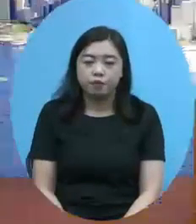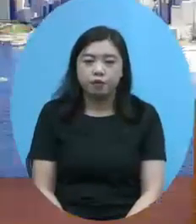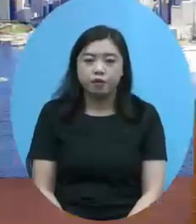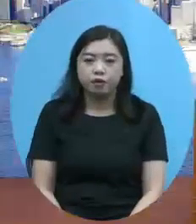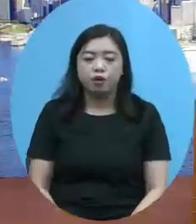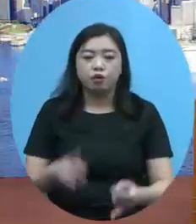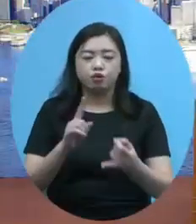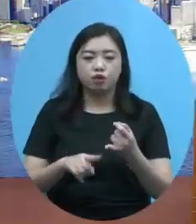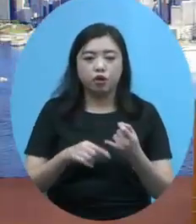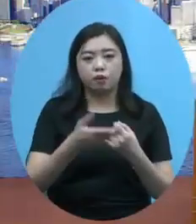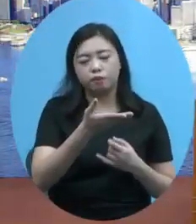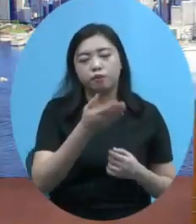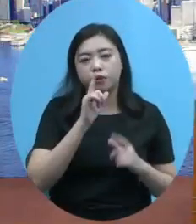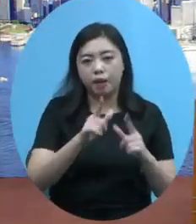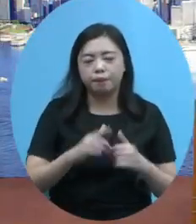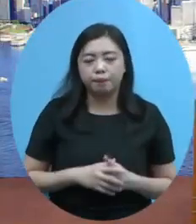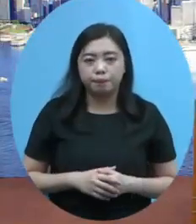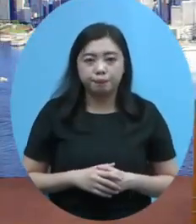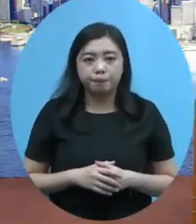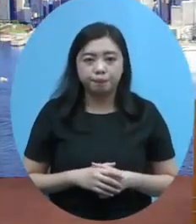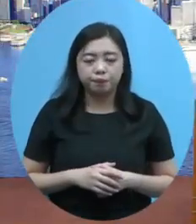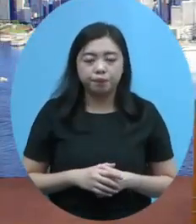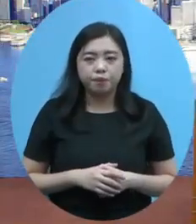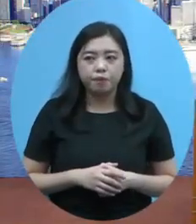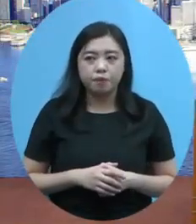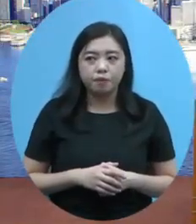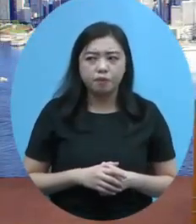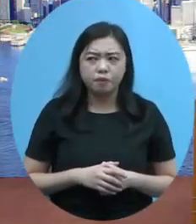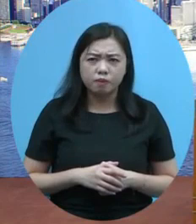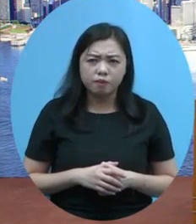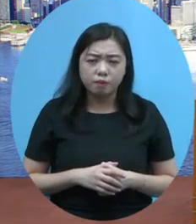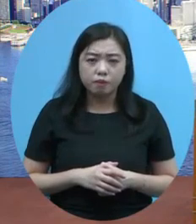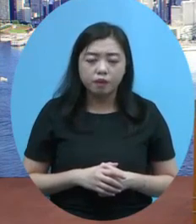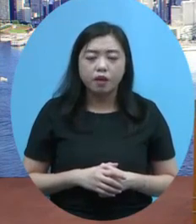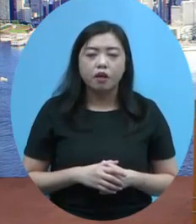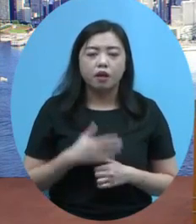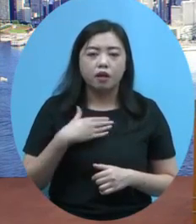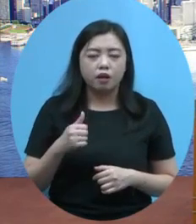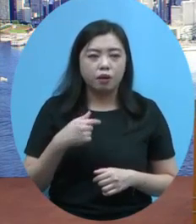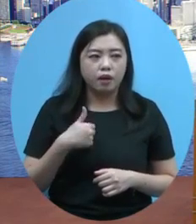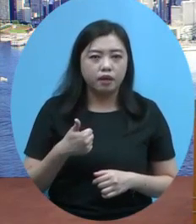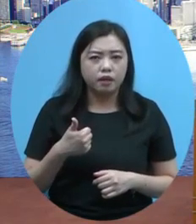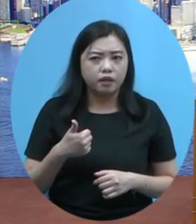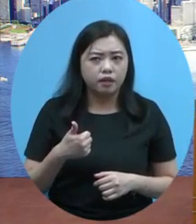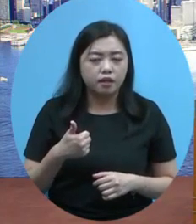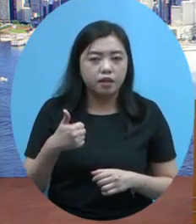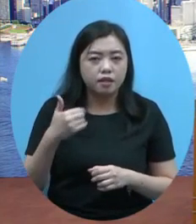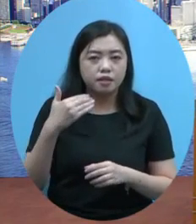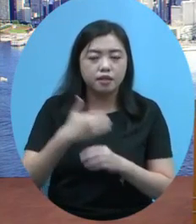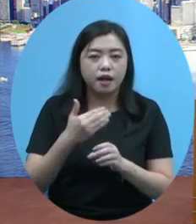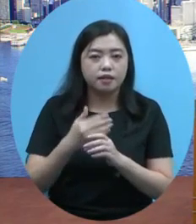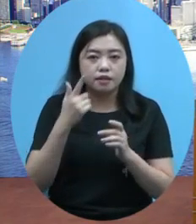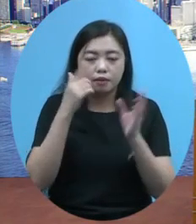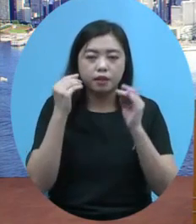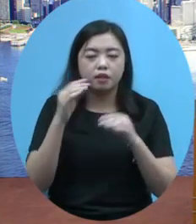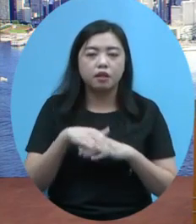我哋答埋最後嗰位，嗰邊嗰位。 醫生你好，陳新文嘅。首先頭先醫生講到，其中一名麗豪航